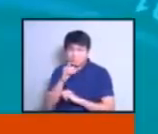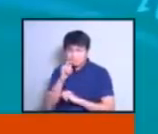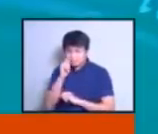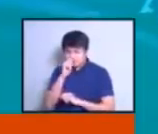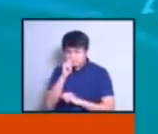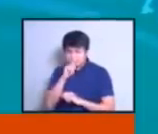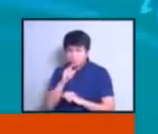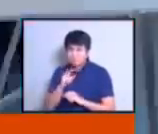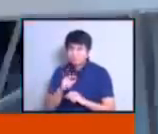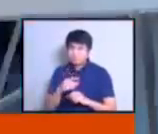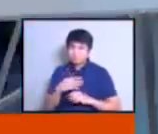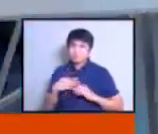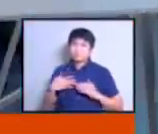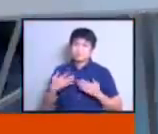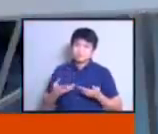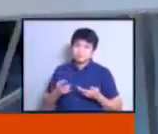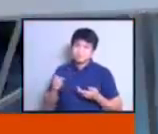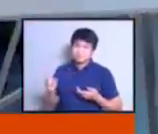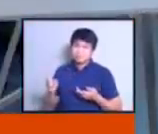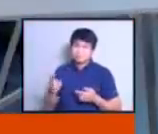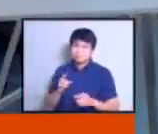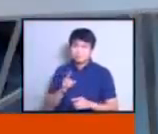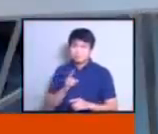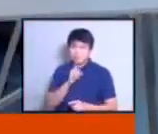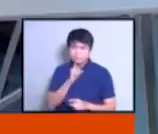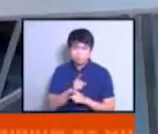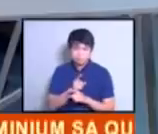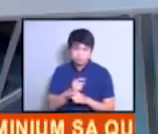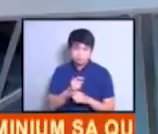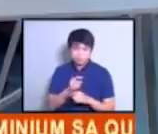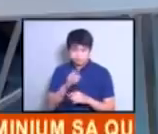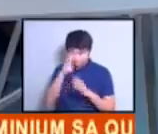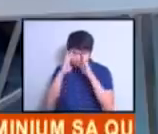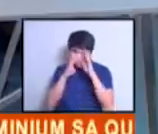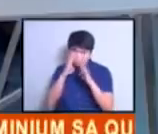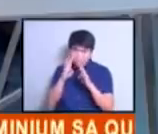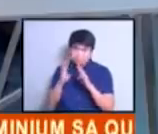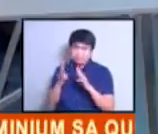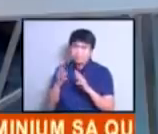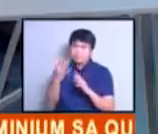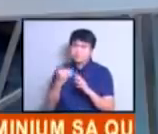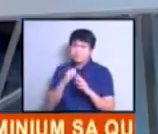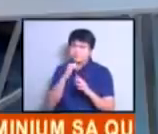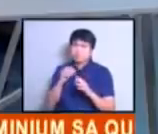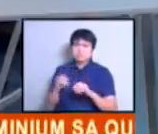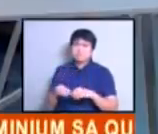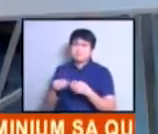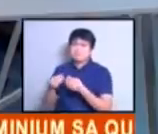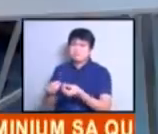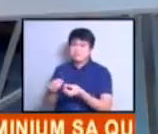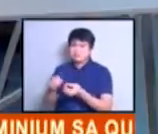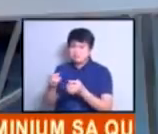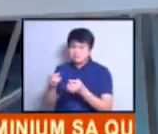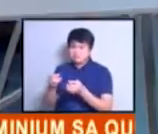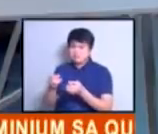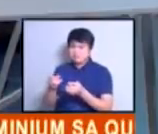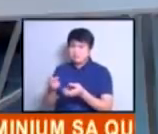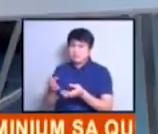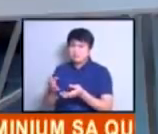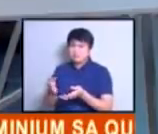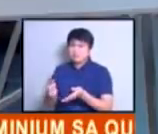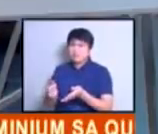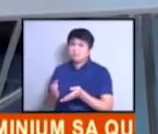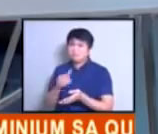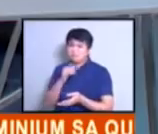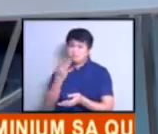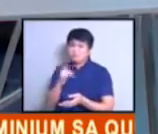siya po yung original composer ng kantang Manok na Pula, ba't hindi siya binibigyan ng credit at ba't hindi kayo nagpapaalam sa kanya? Sir, nilagay ko po